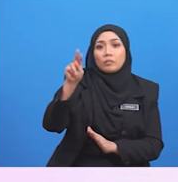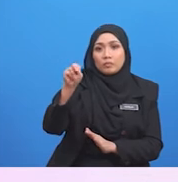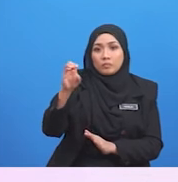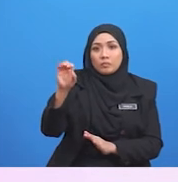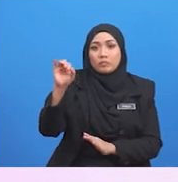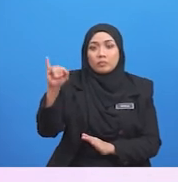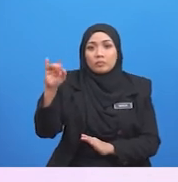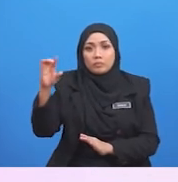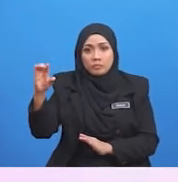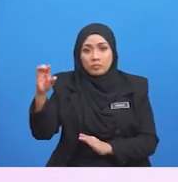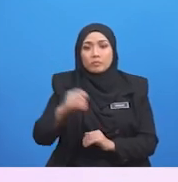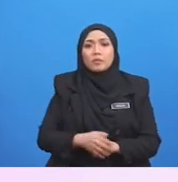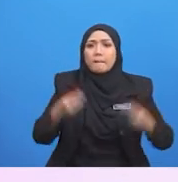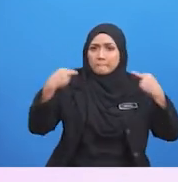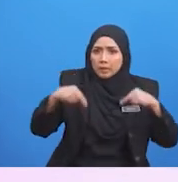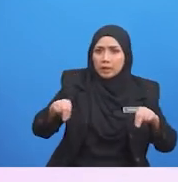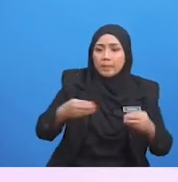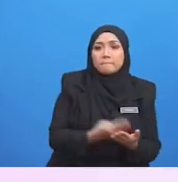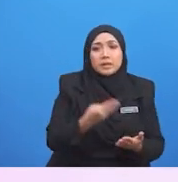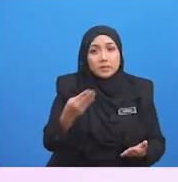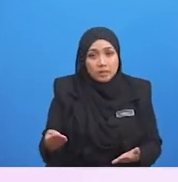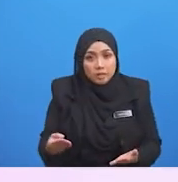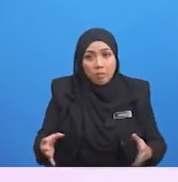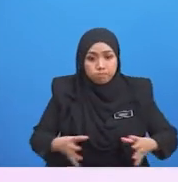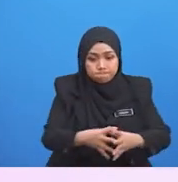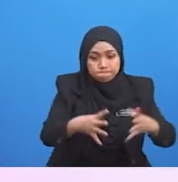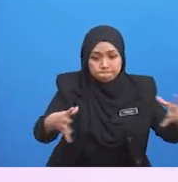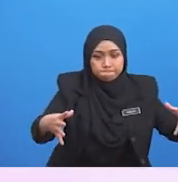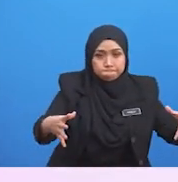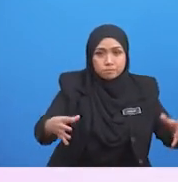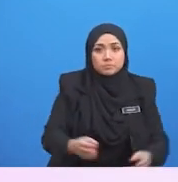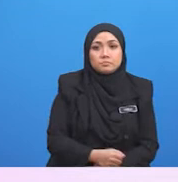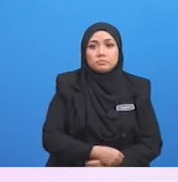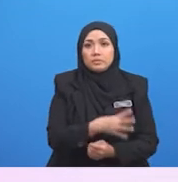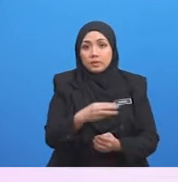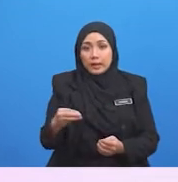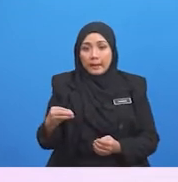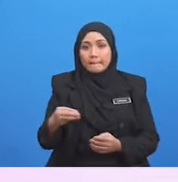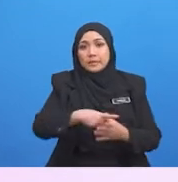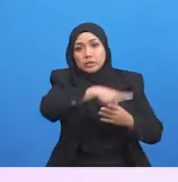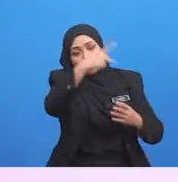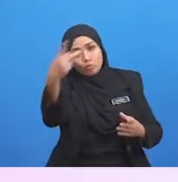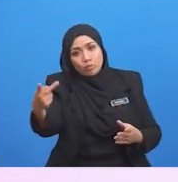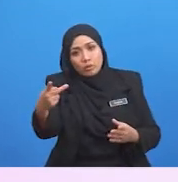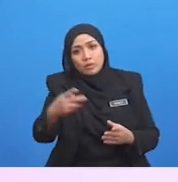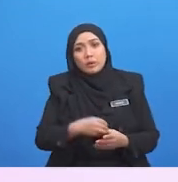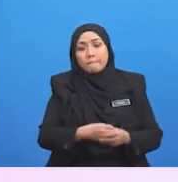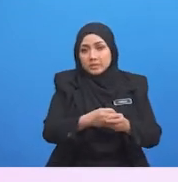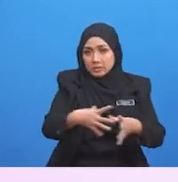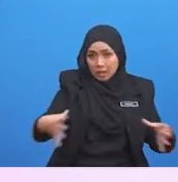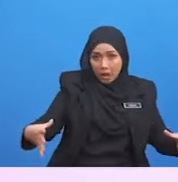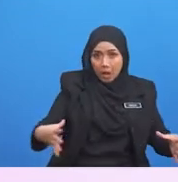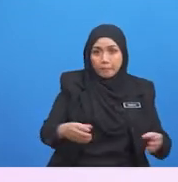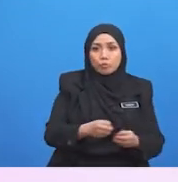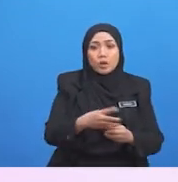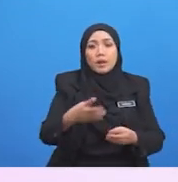ialah peniaga yang membeli secara pukal daripada pengeluar atau pemborong dan memecah pukal